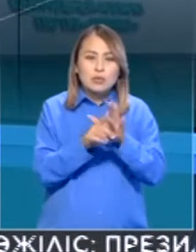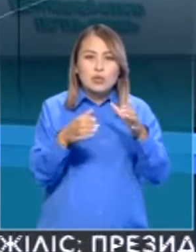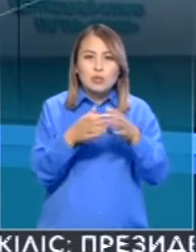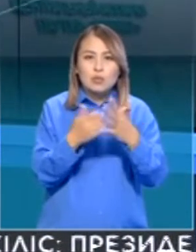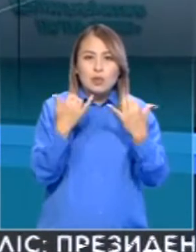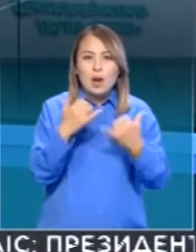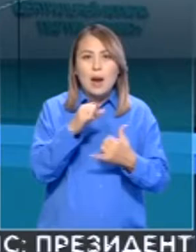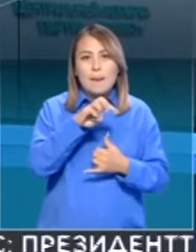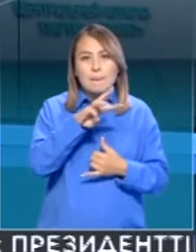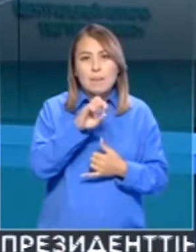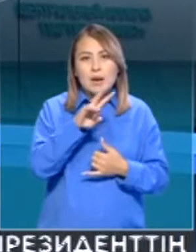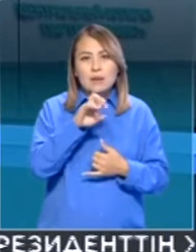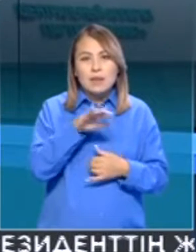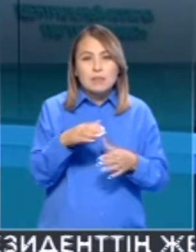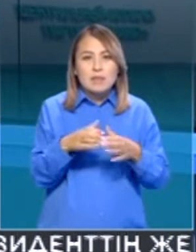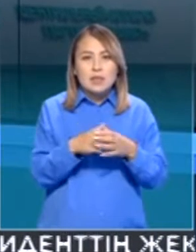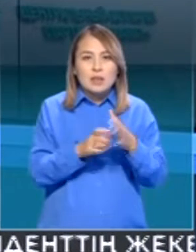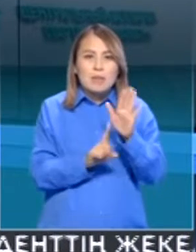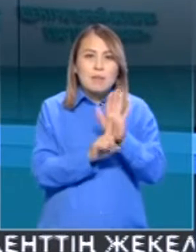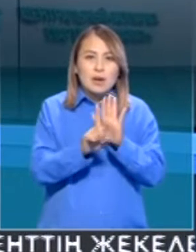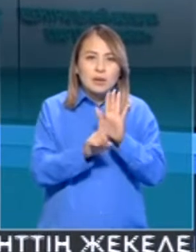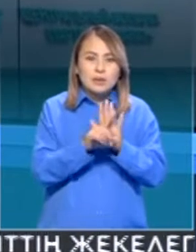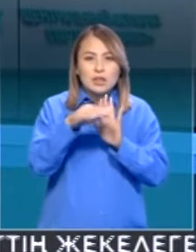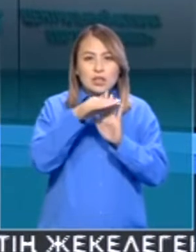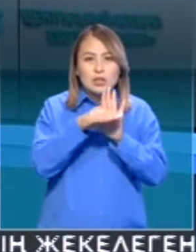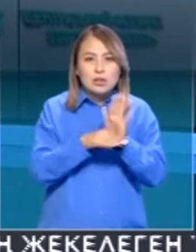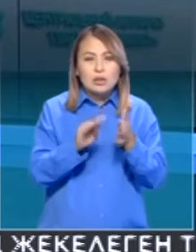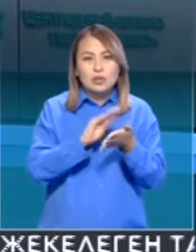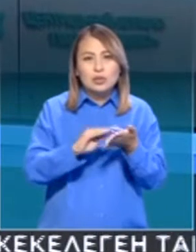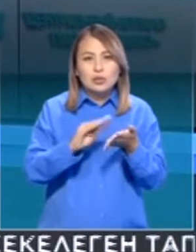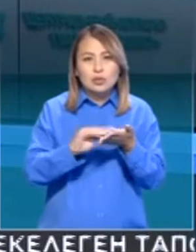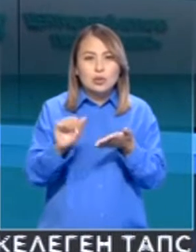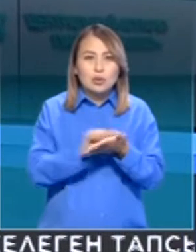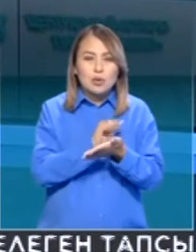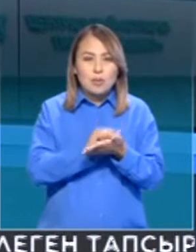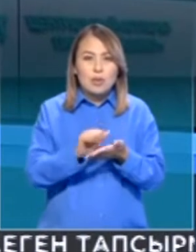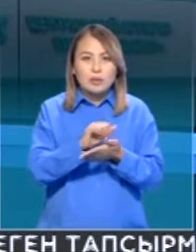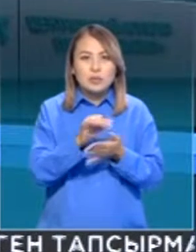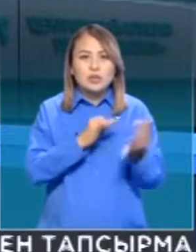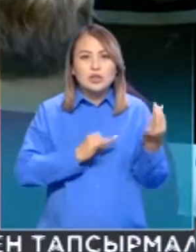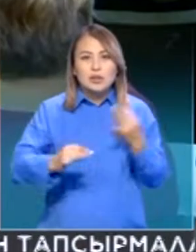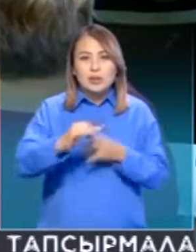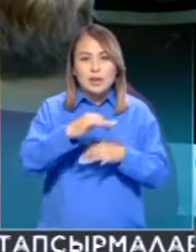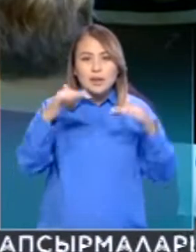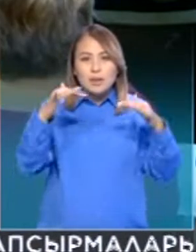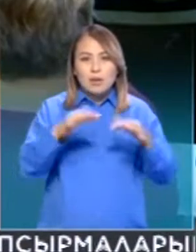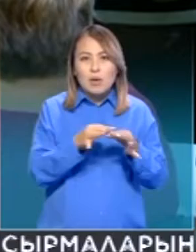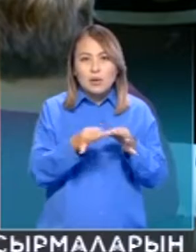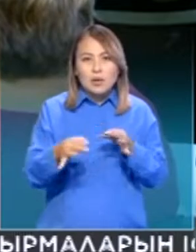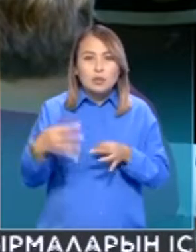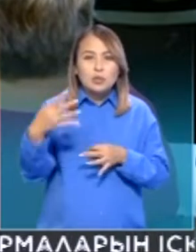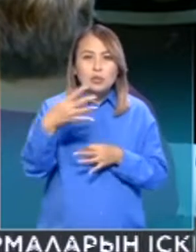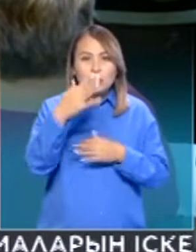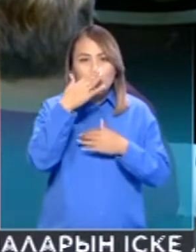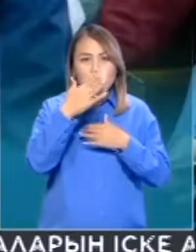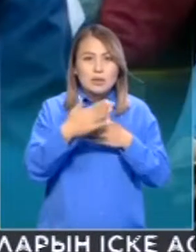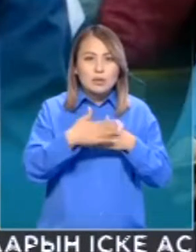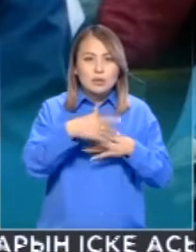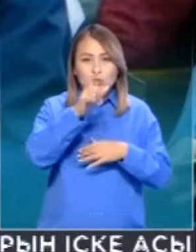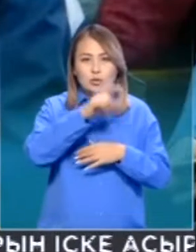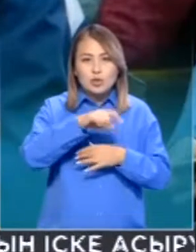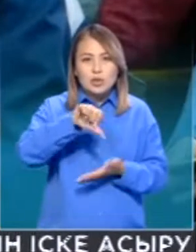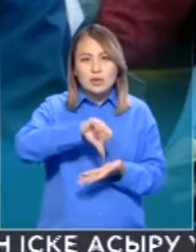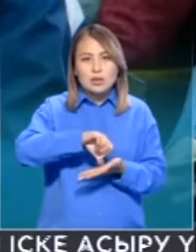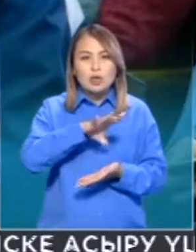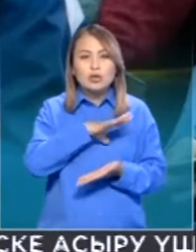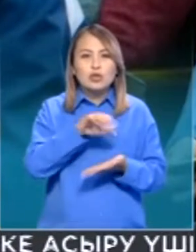партия мүшелері бүгін Аманат партиясының бастамалары мен бағыттар жазылған құжат мазмұнын талқылады. Жиынға ел аумағындағы 4000-нан астам